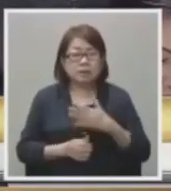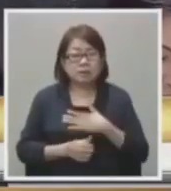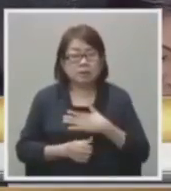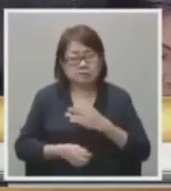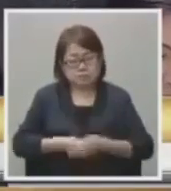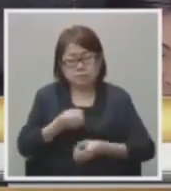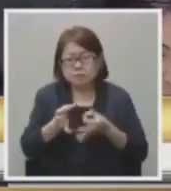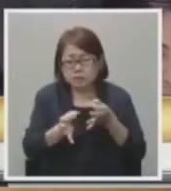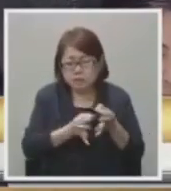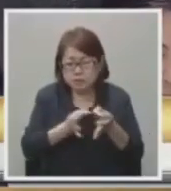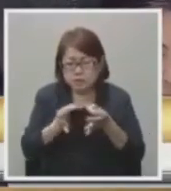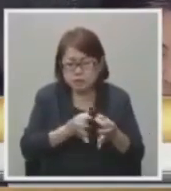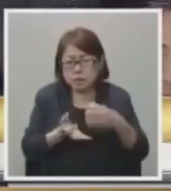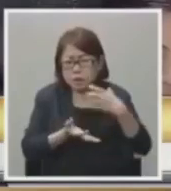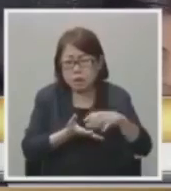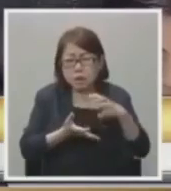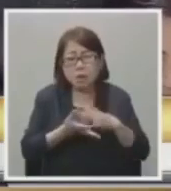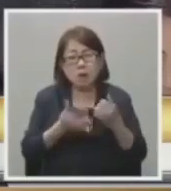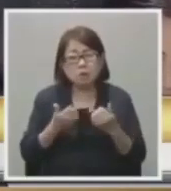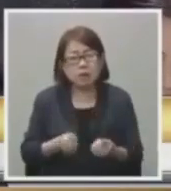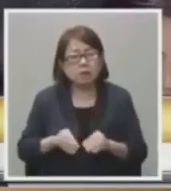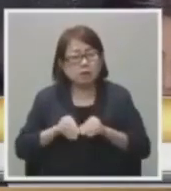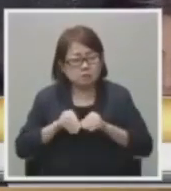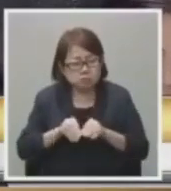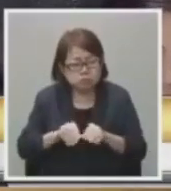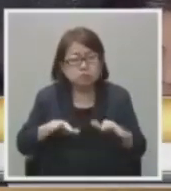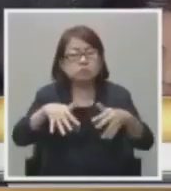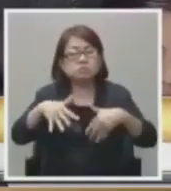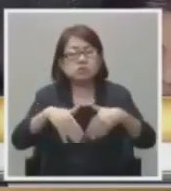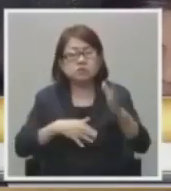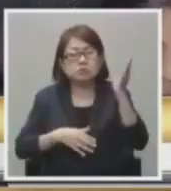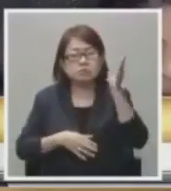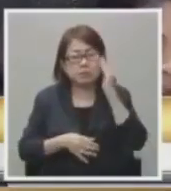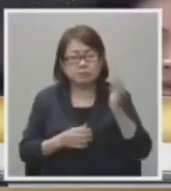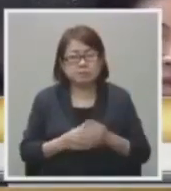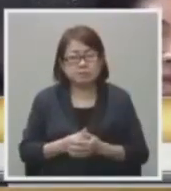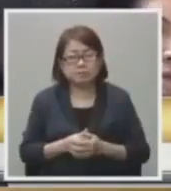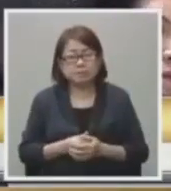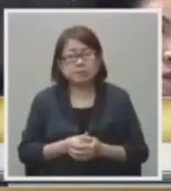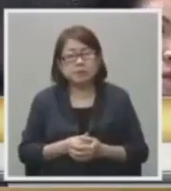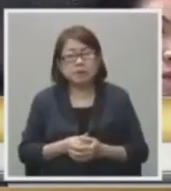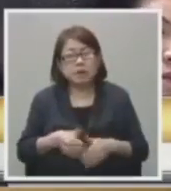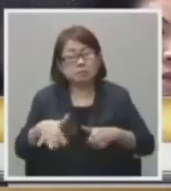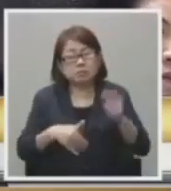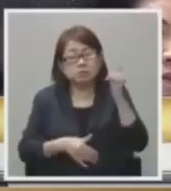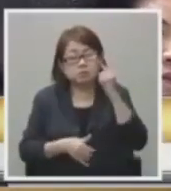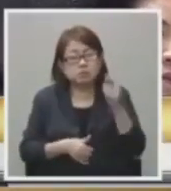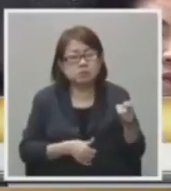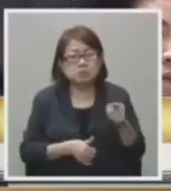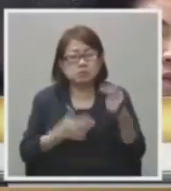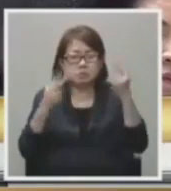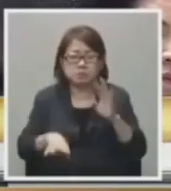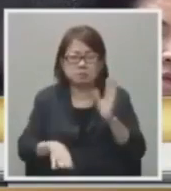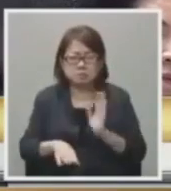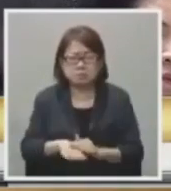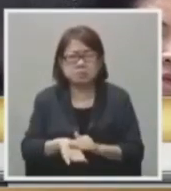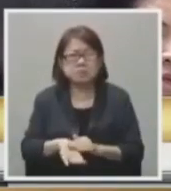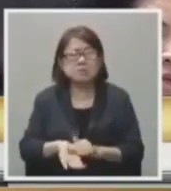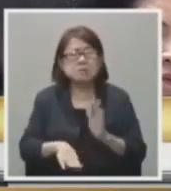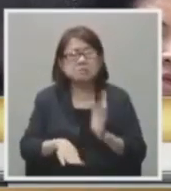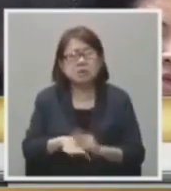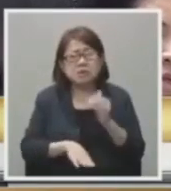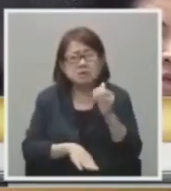นี้พูดให้ประชาชนฟังด้วยว่าท่านไม่มีฝีมือในการทำงานท่านไม่จริง